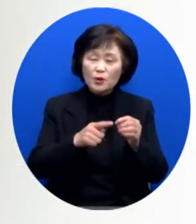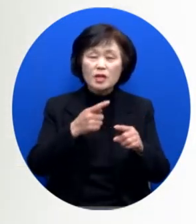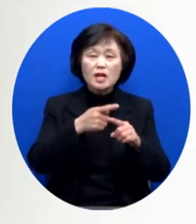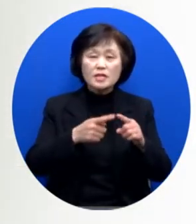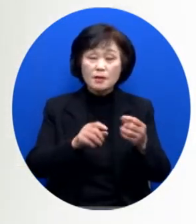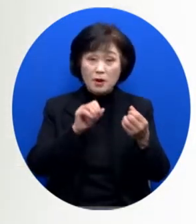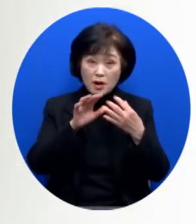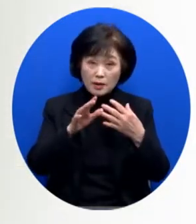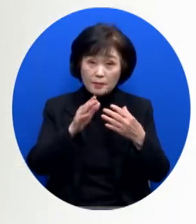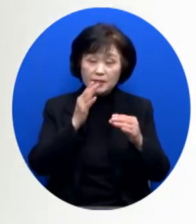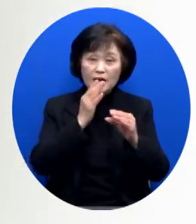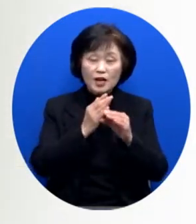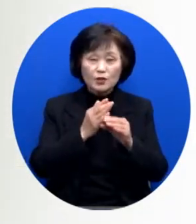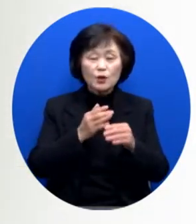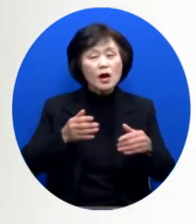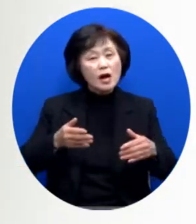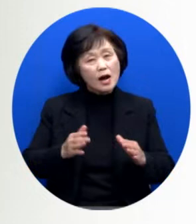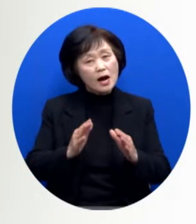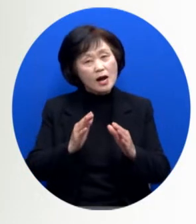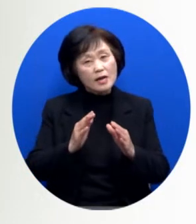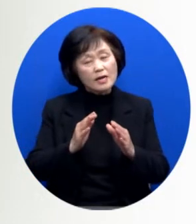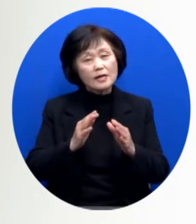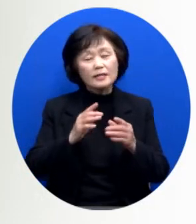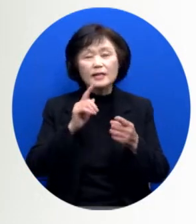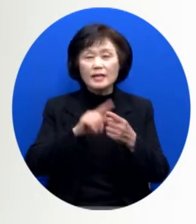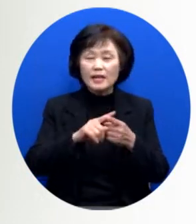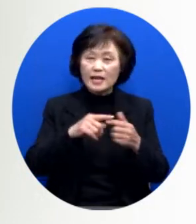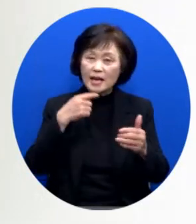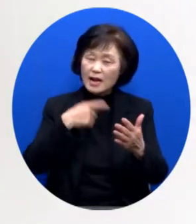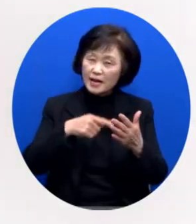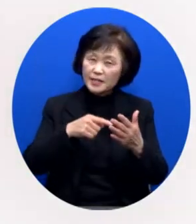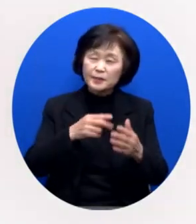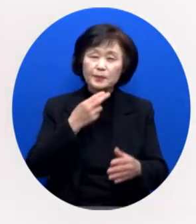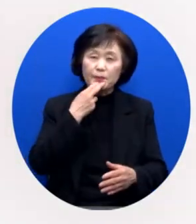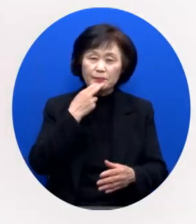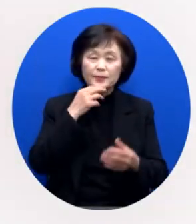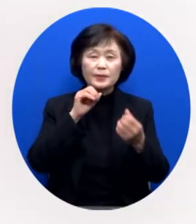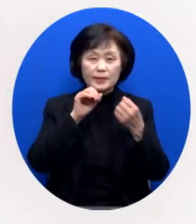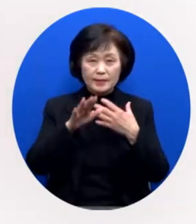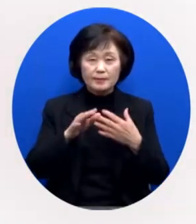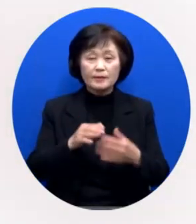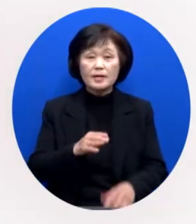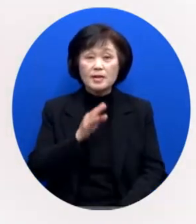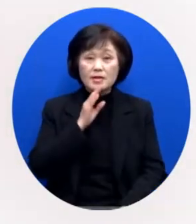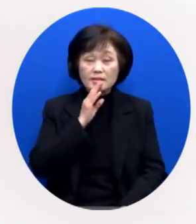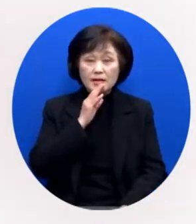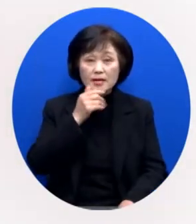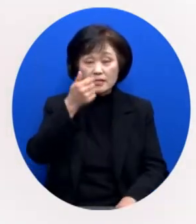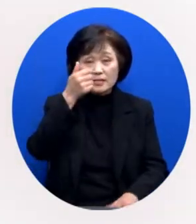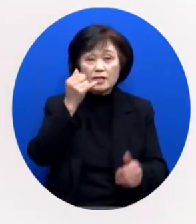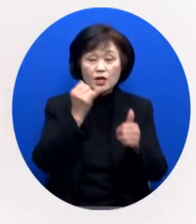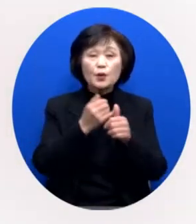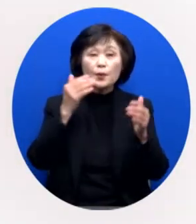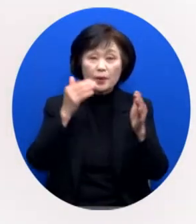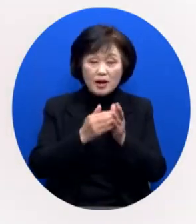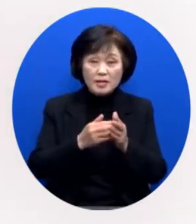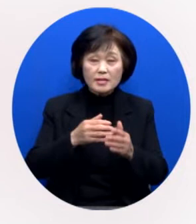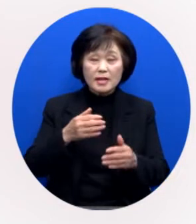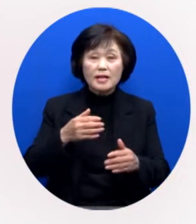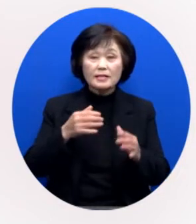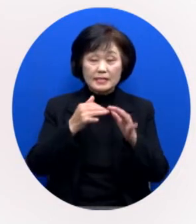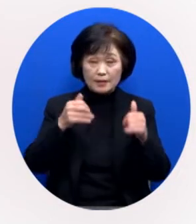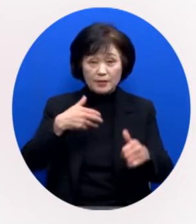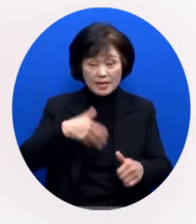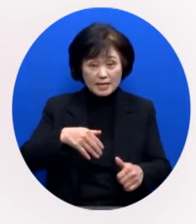응답자가 출산에 대한 특별한 가르침은 없다고 답했습니다. 실제 기혼자의 총 자녀 수 역시